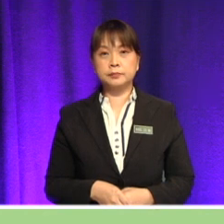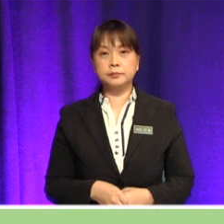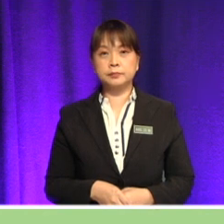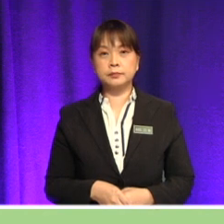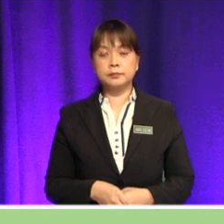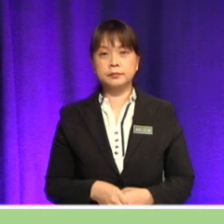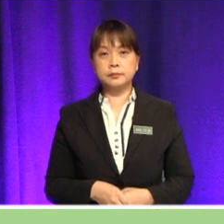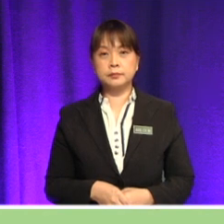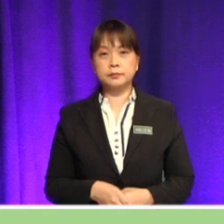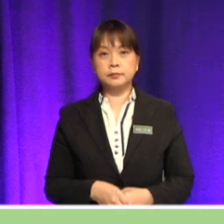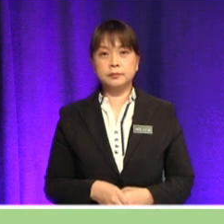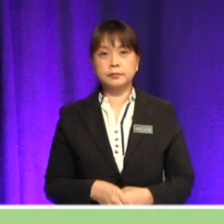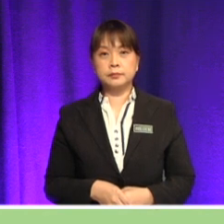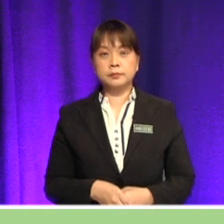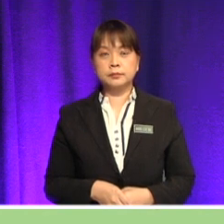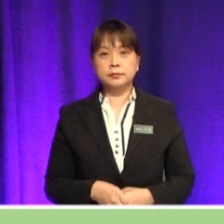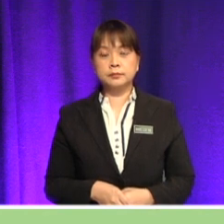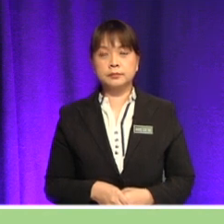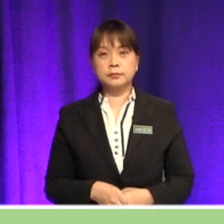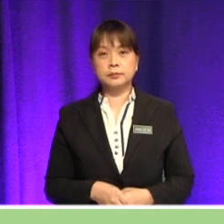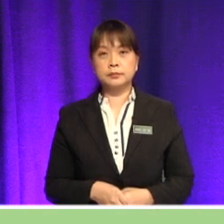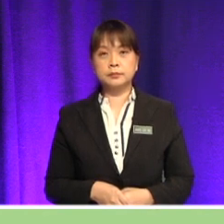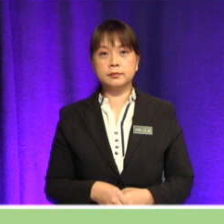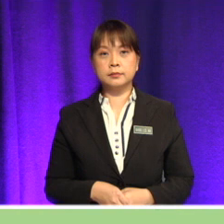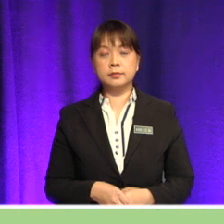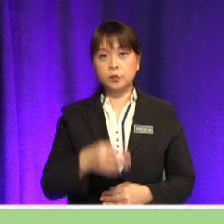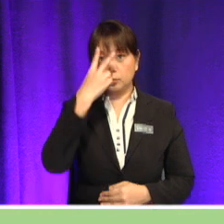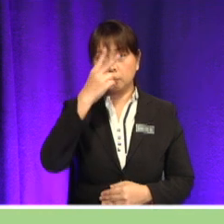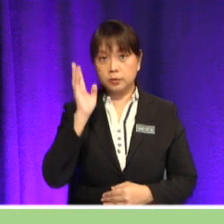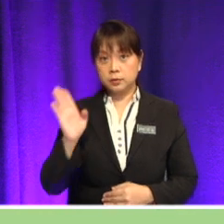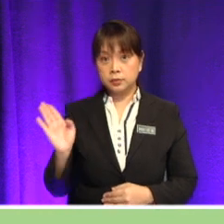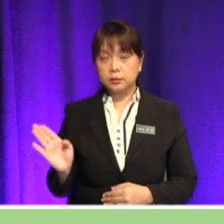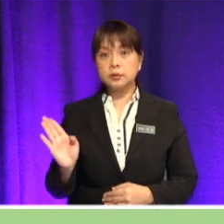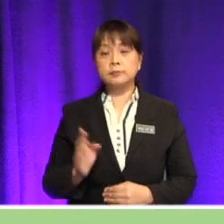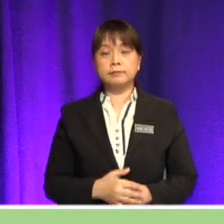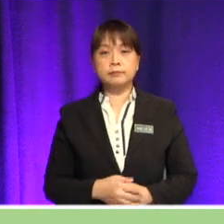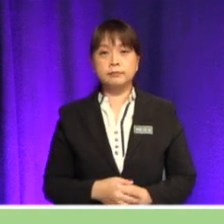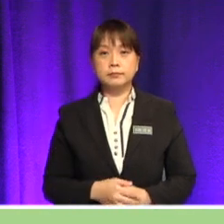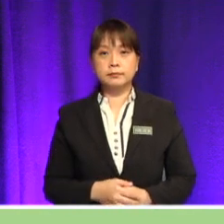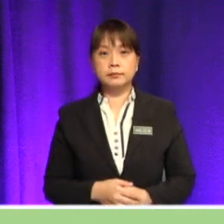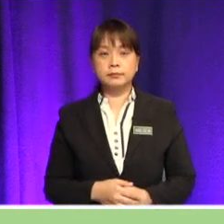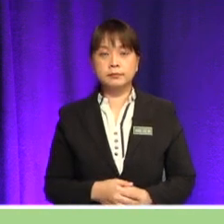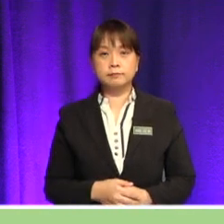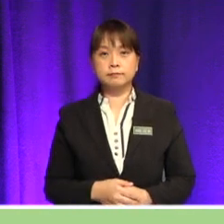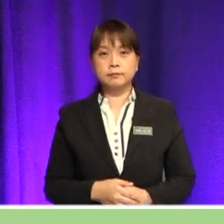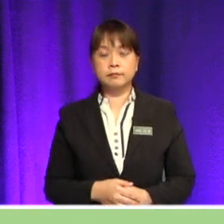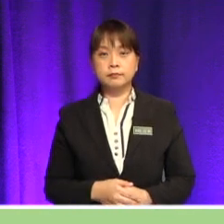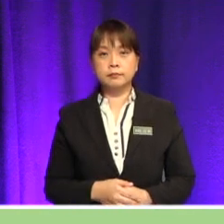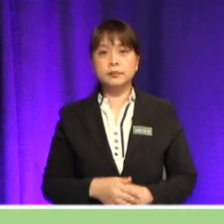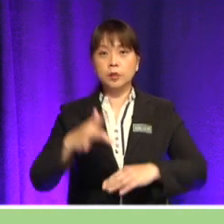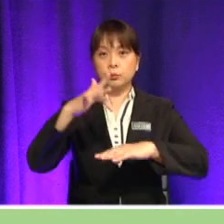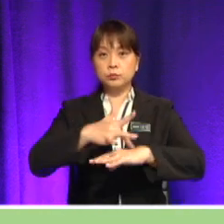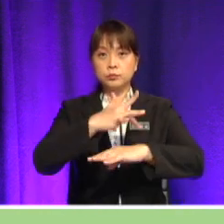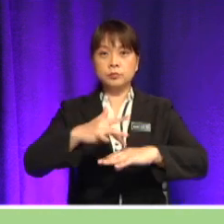terusnya seterusnya kita ada helikopter di mana di pembukaan